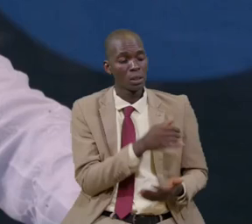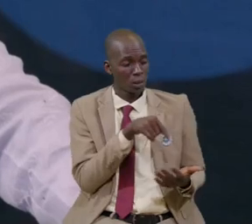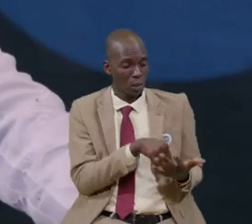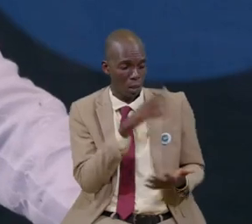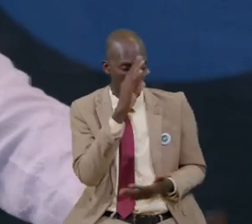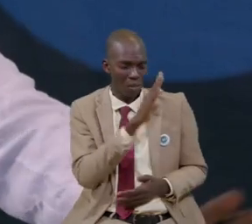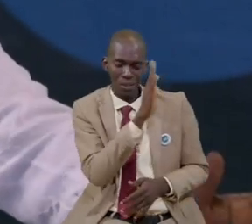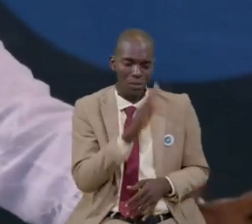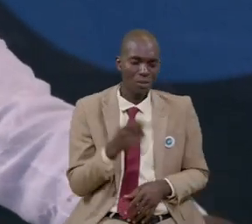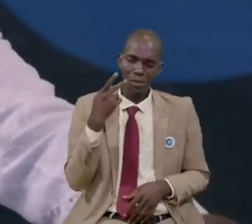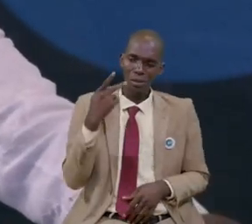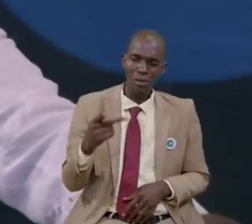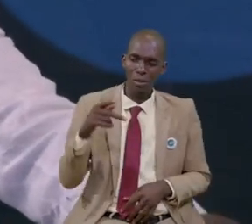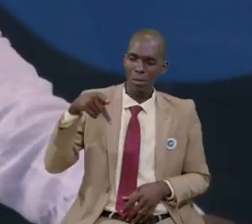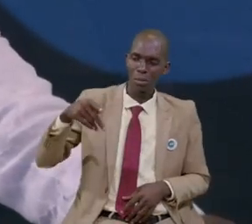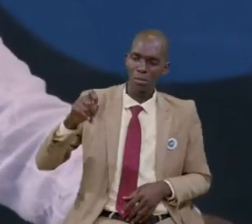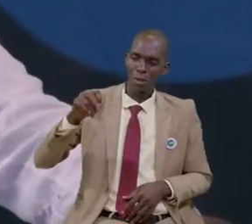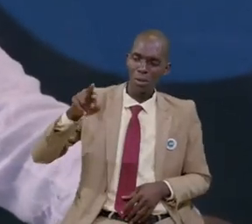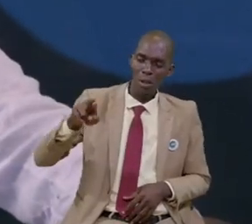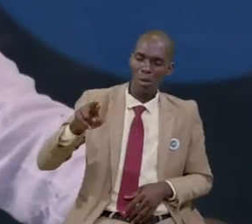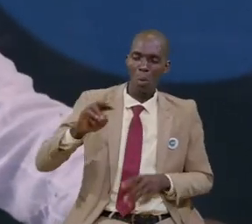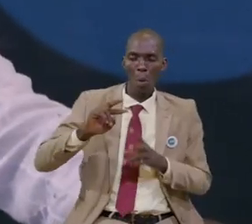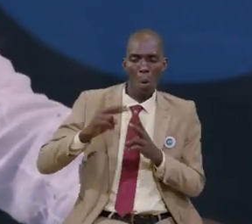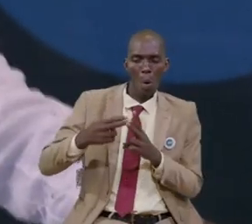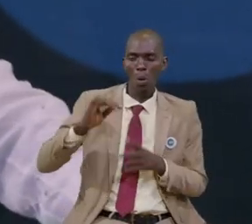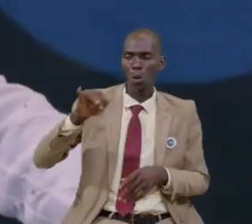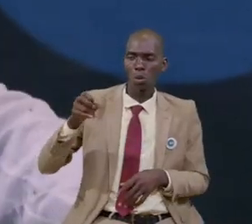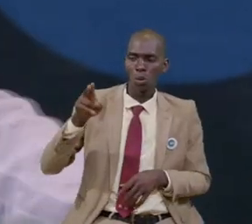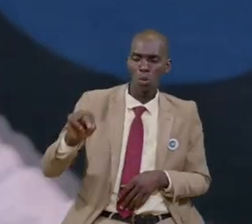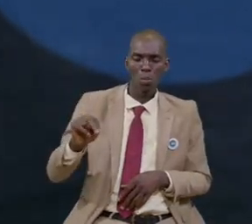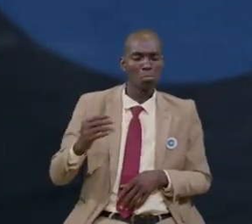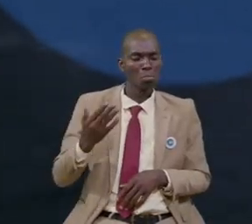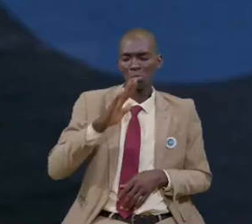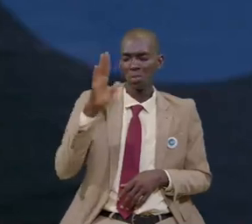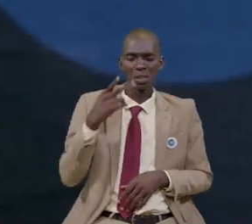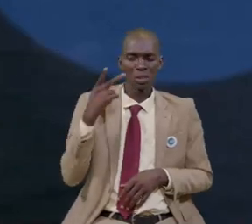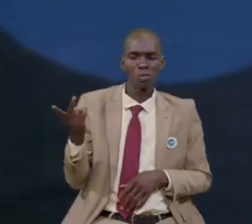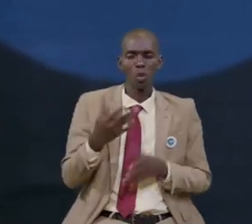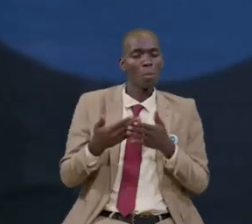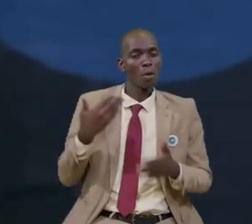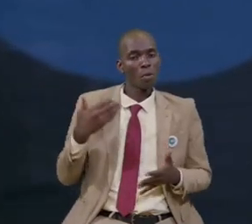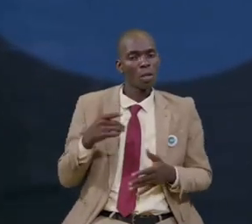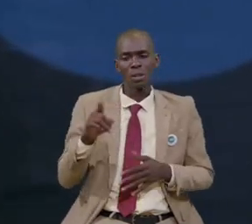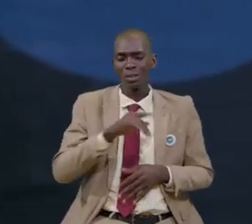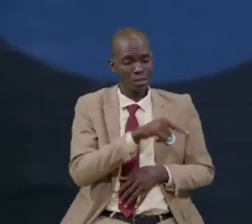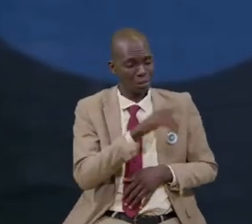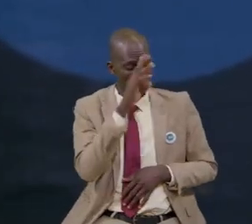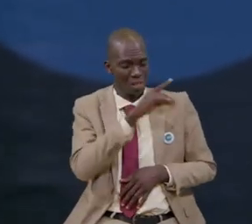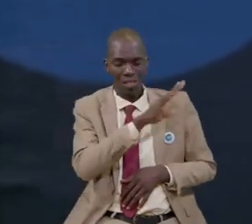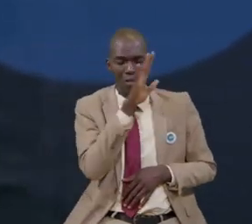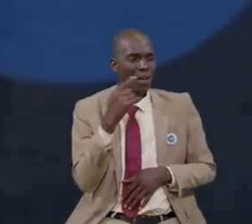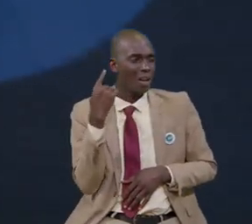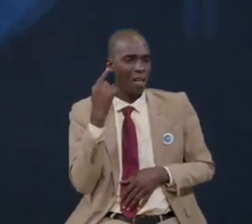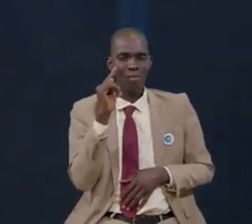Jean. Et il n'avait jamais eu de témoignage de miracle. Mais le jour-là, son